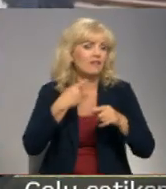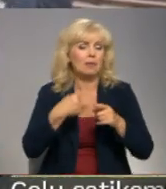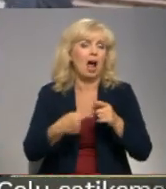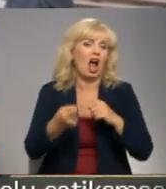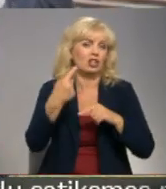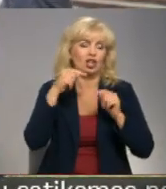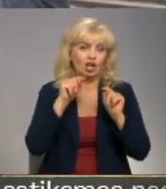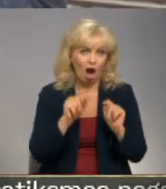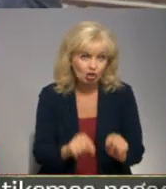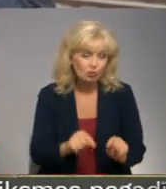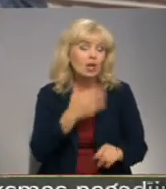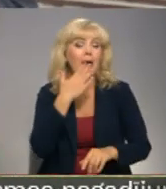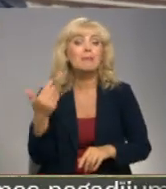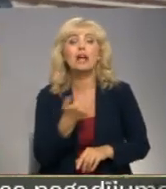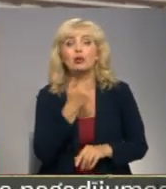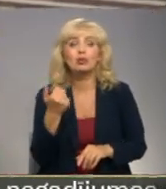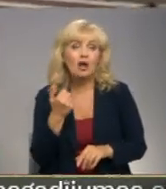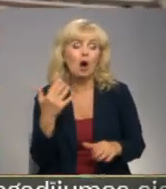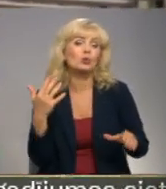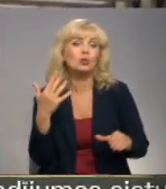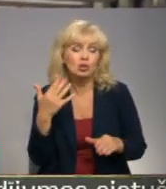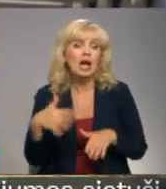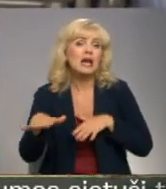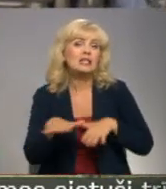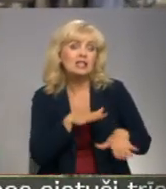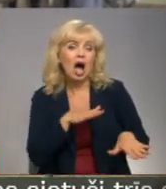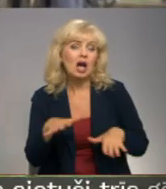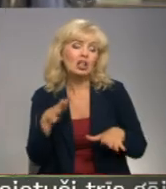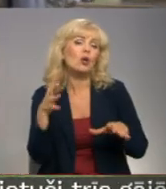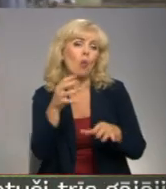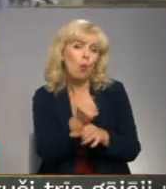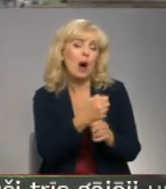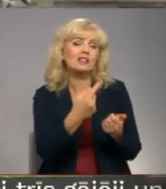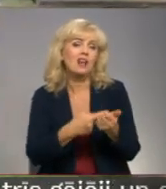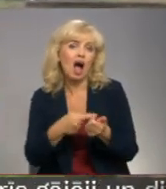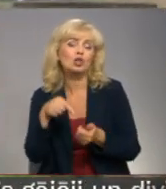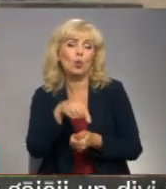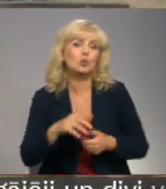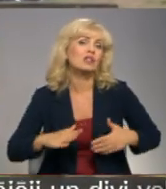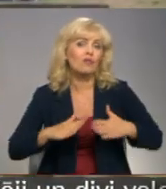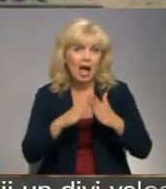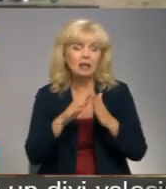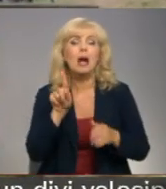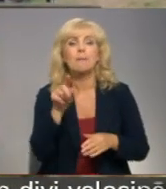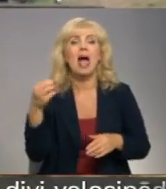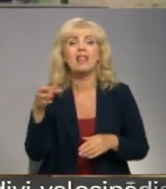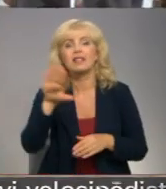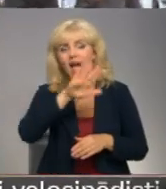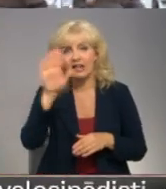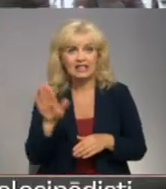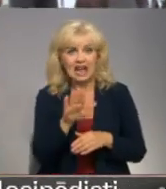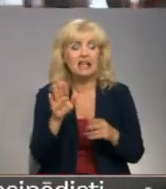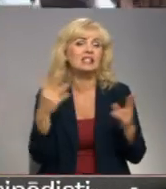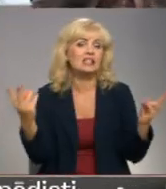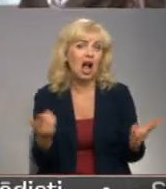atgriežos. Pēdējos gados gan sarūkot arī uz svētkiem atbraukušo skaits, tomēr īpašās pēterdienas tradīcijas jau kļuvušas